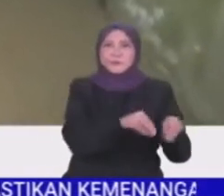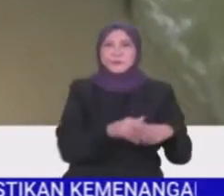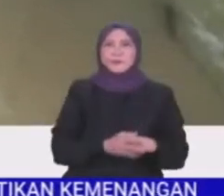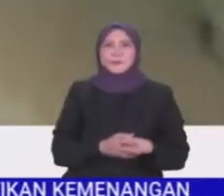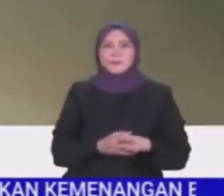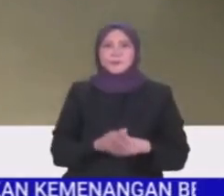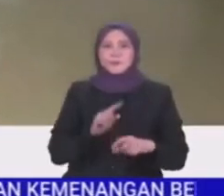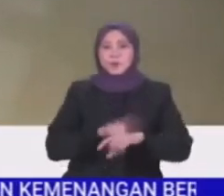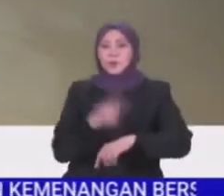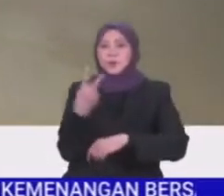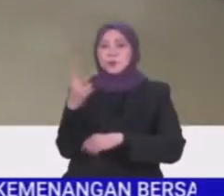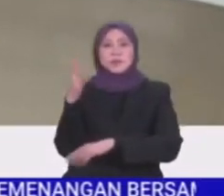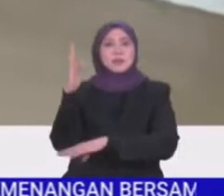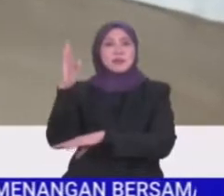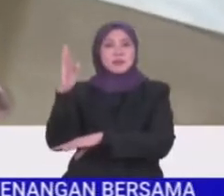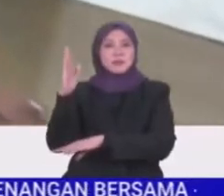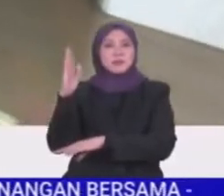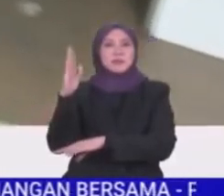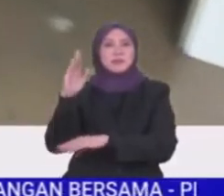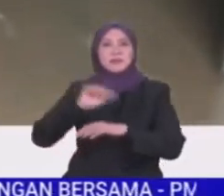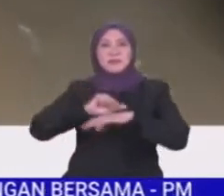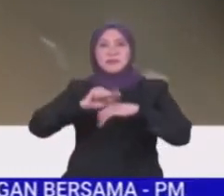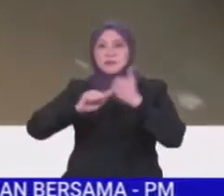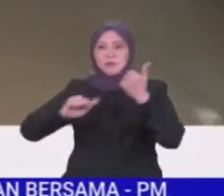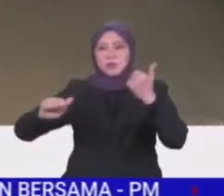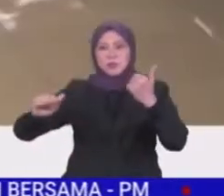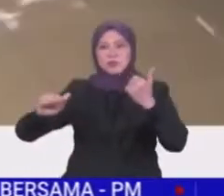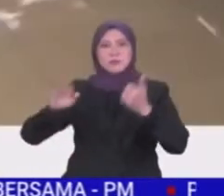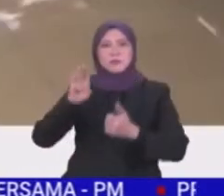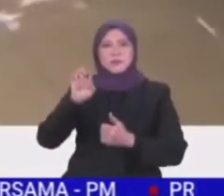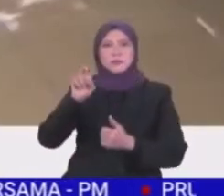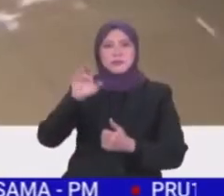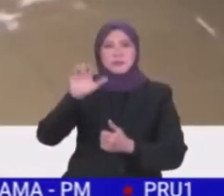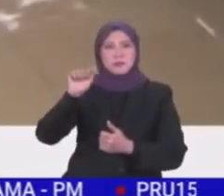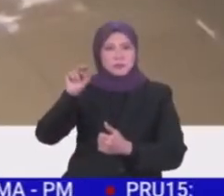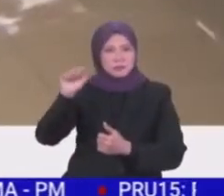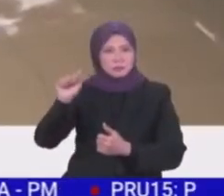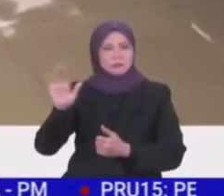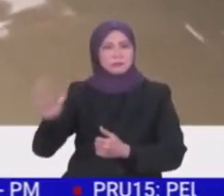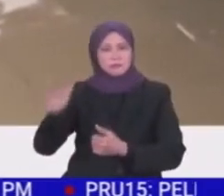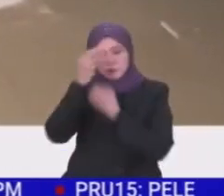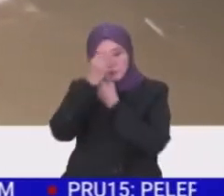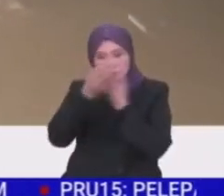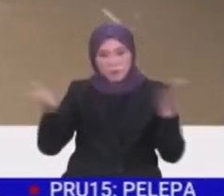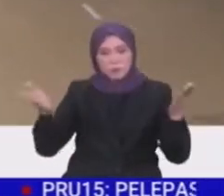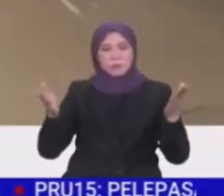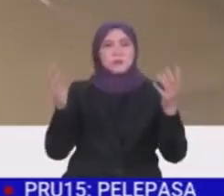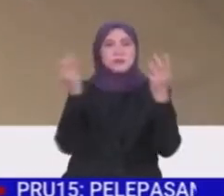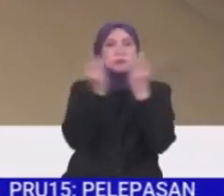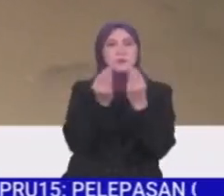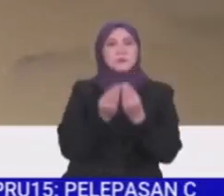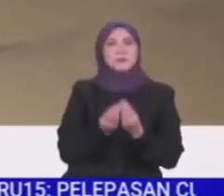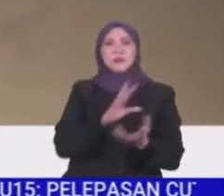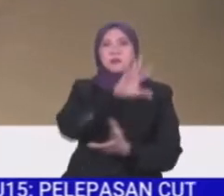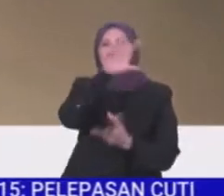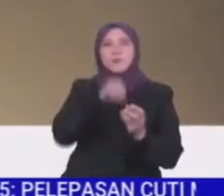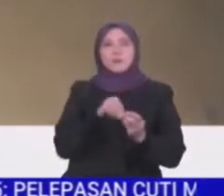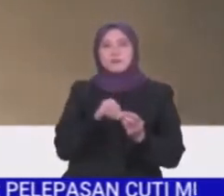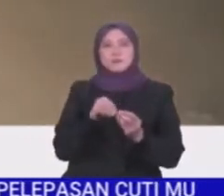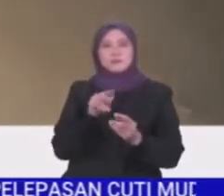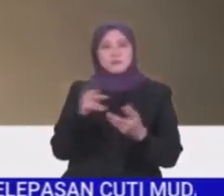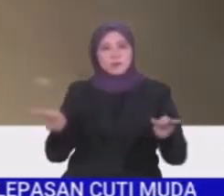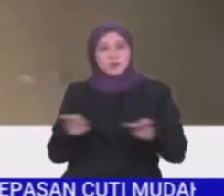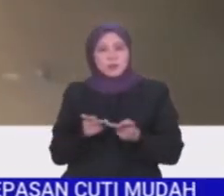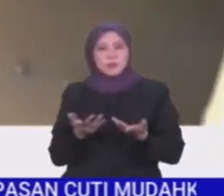Setakat pukul 12.30 hari, Sekretariat Jawatan Kuasa Pengurusan Bencana Negeri Melaka dalam kenyataan memaklumkan jumlah keseluruhan penduduk